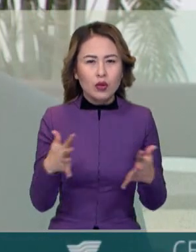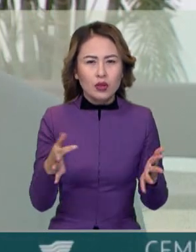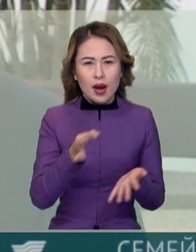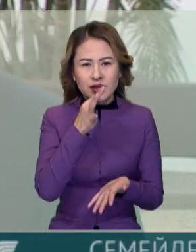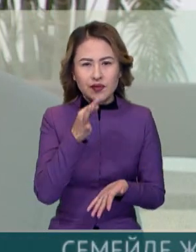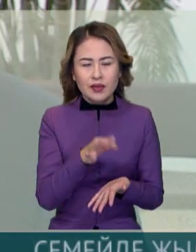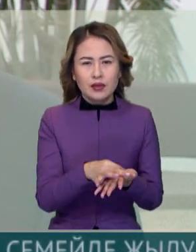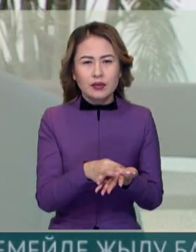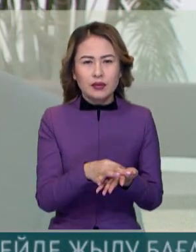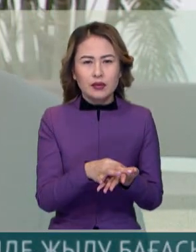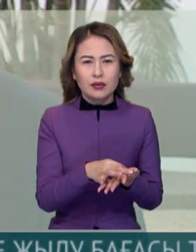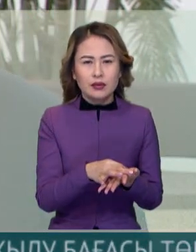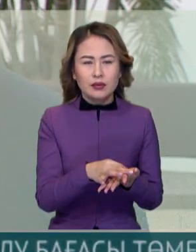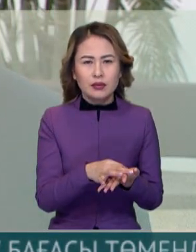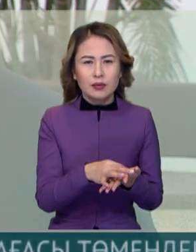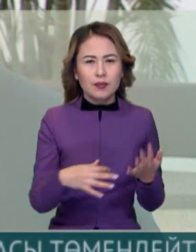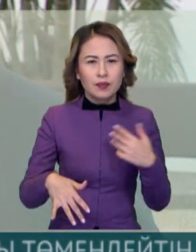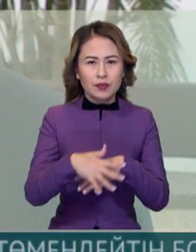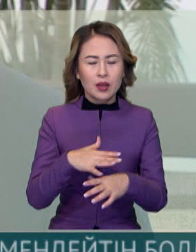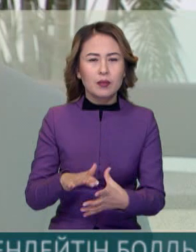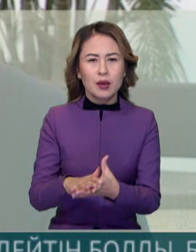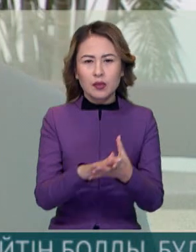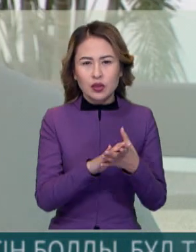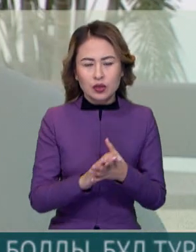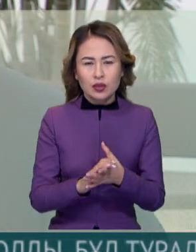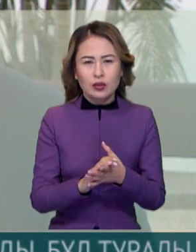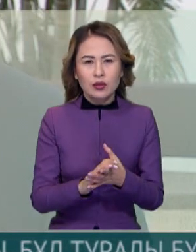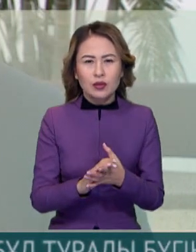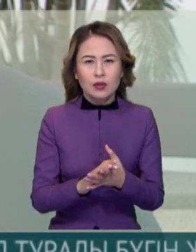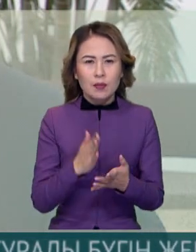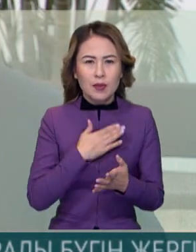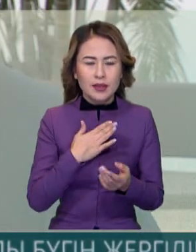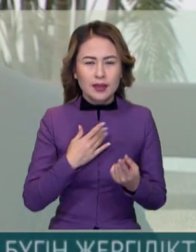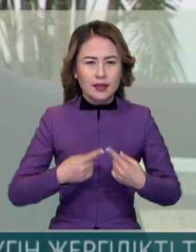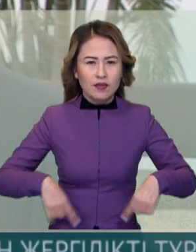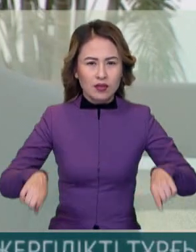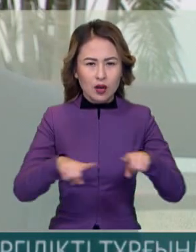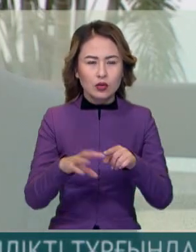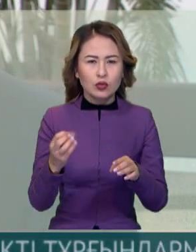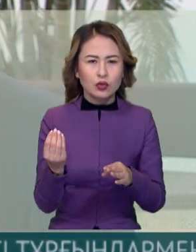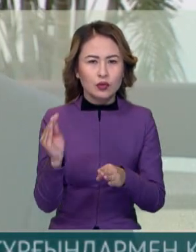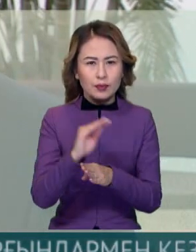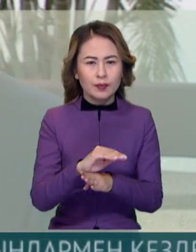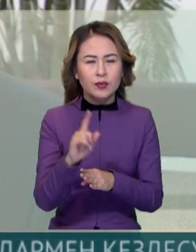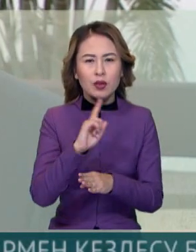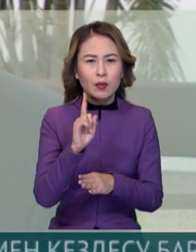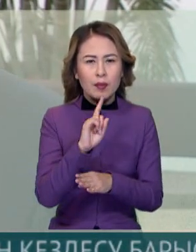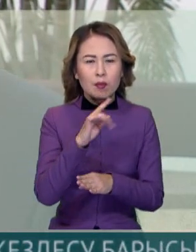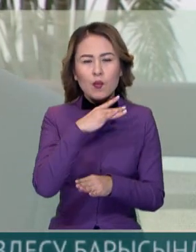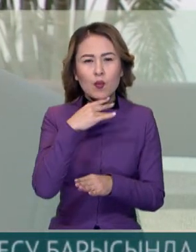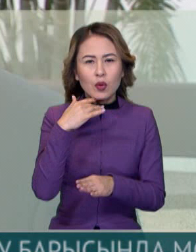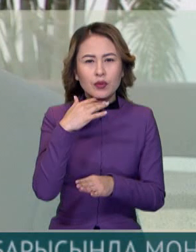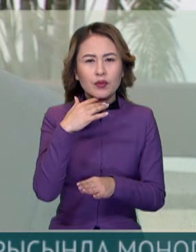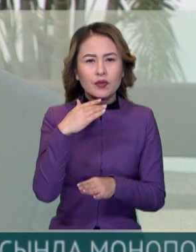бойынша мынау елдегі бейбітшілік, жалпы біздің территориямен қоса халықтың біршама бөлігі